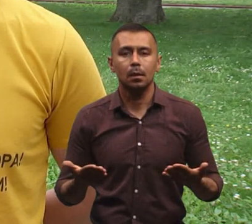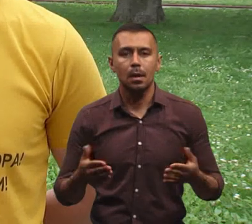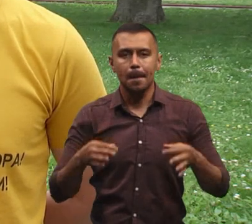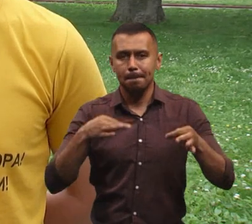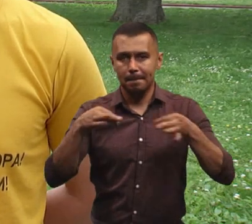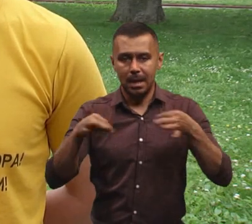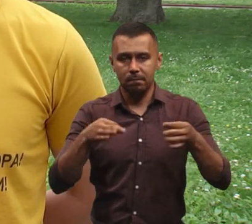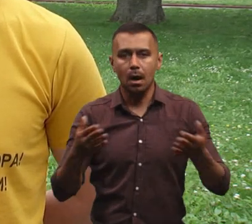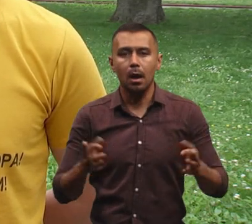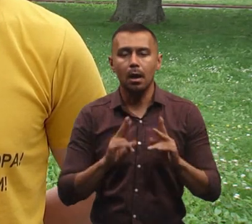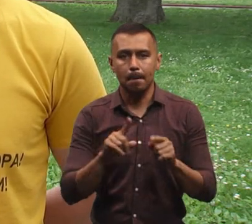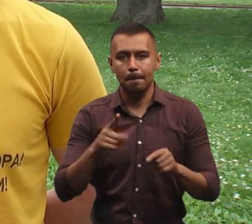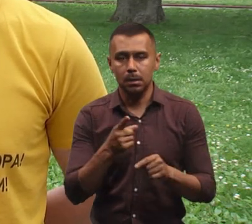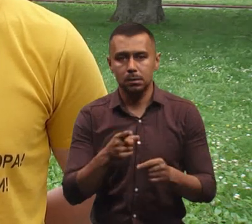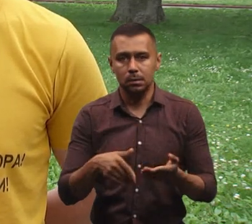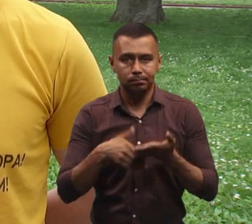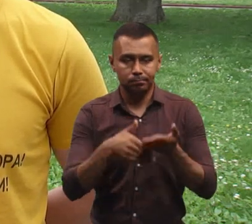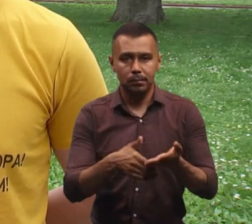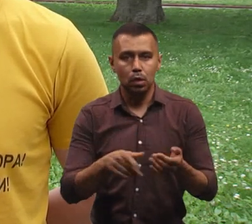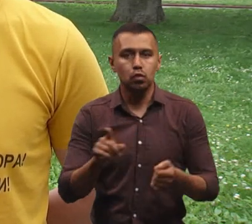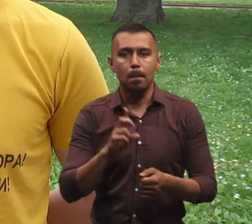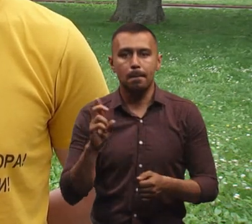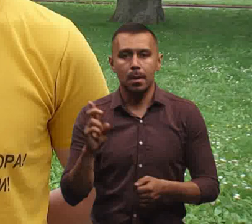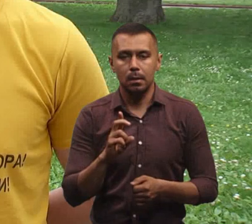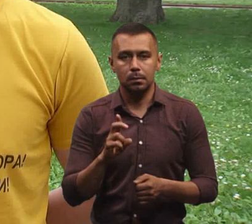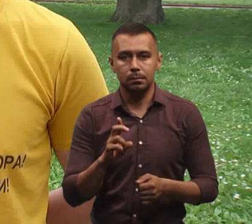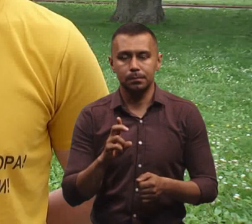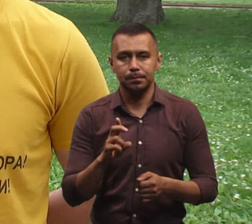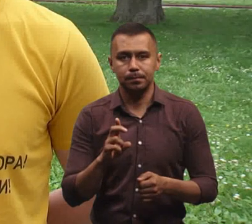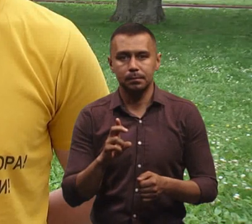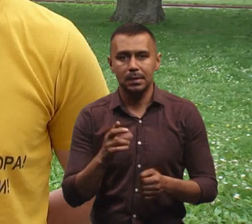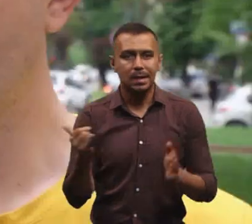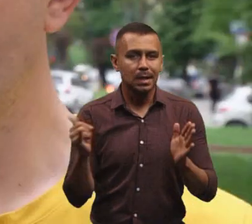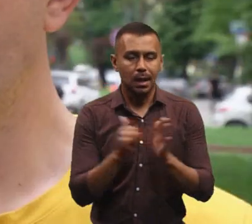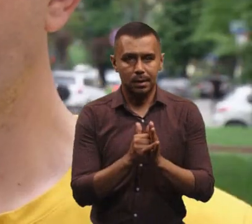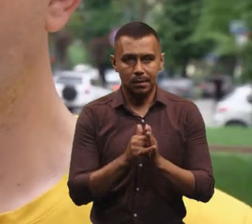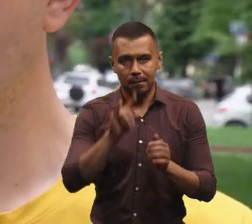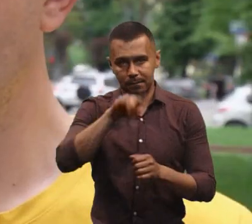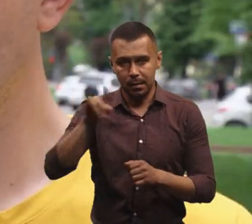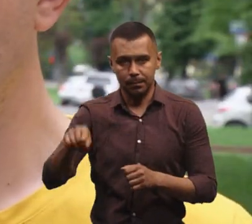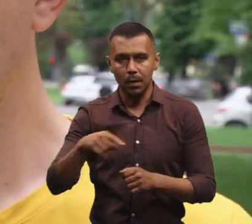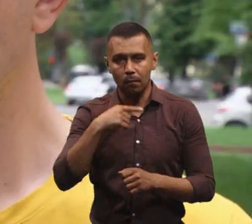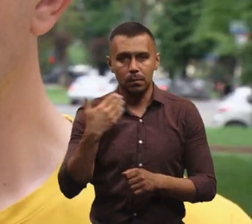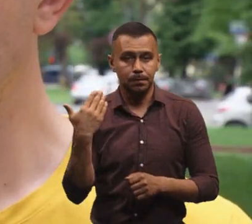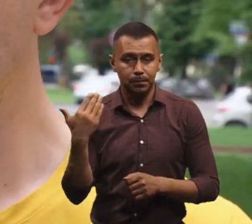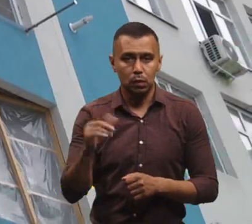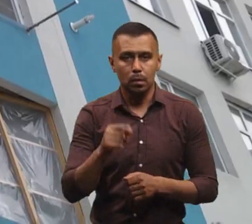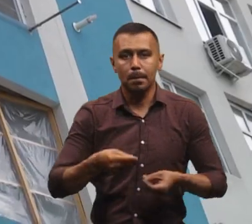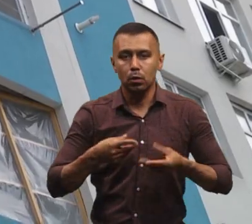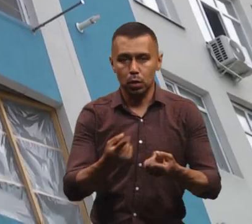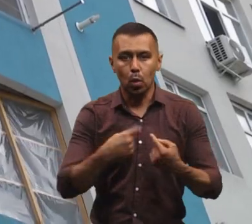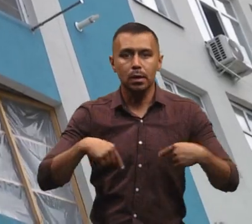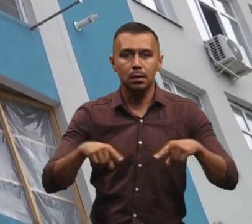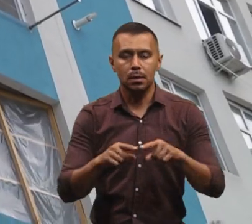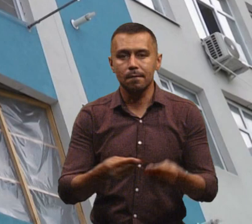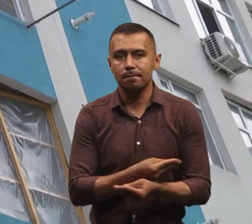плівка як перший засіб для того, щоб закрити свої приміщення житлові. Василь Новачок розповів, що благодійна